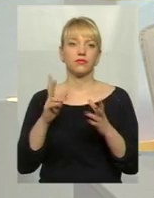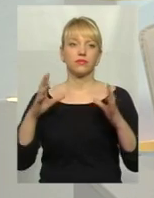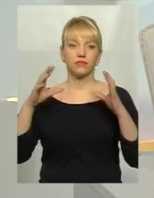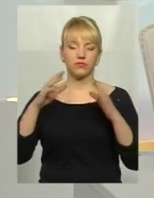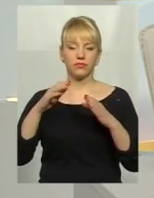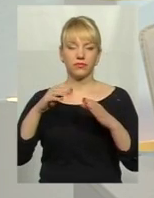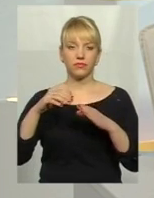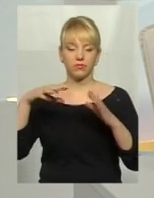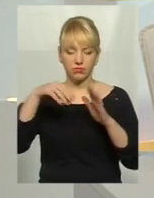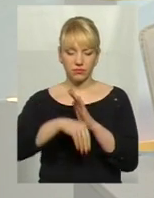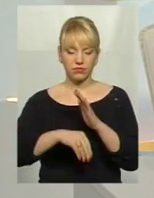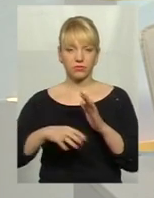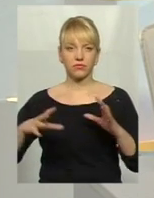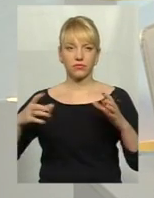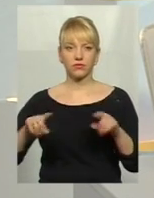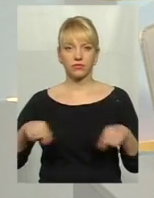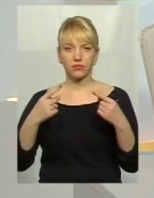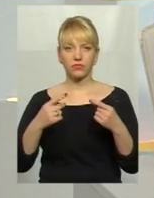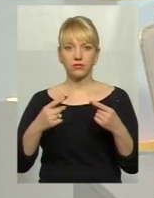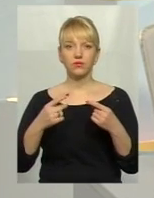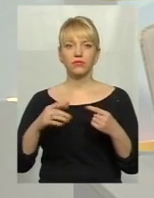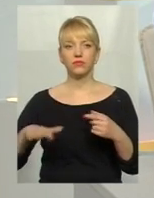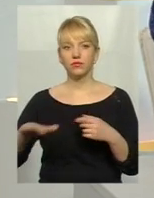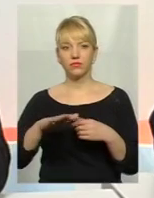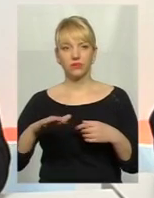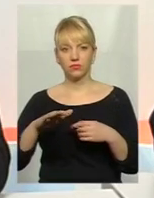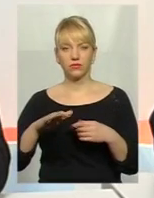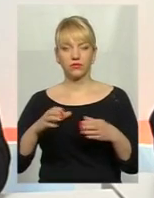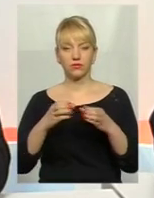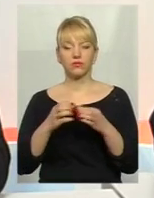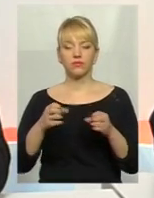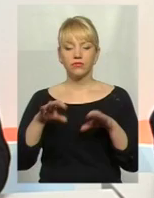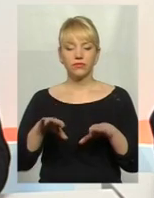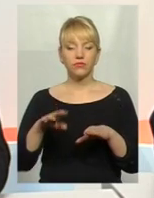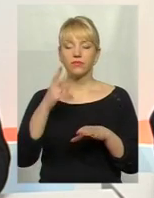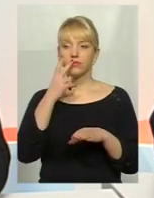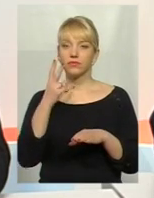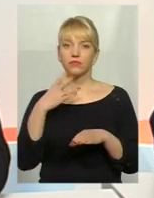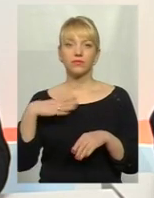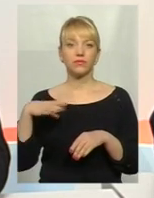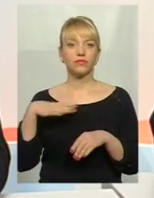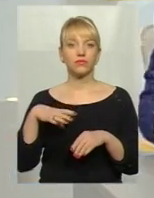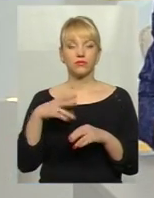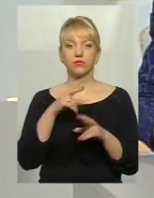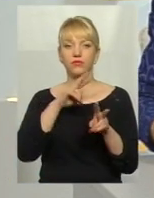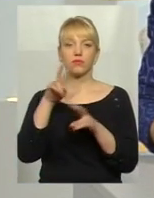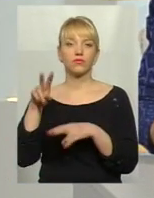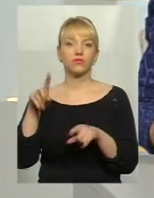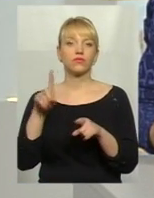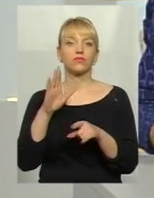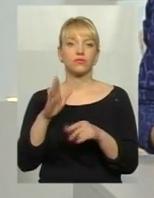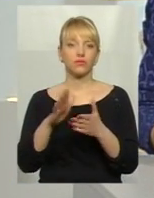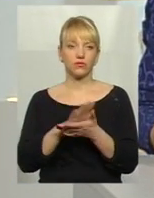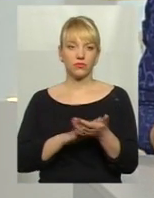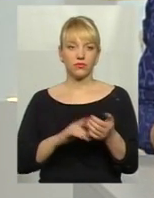терогромади, вирішив почекати і поспостерігати, що буде далі. Поки що, такими, залишаючись